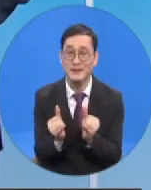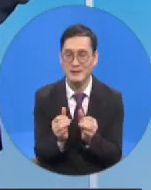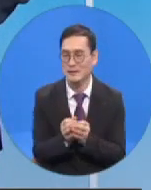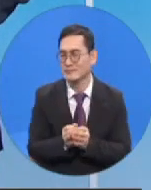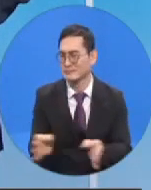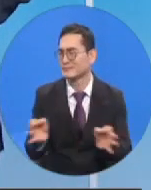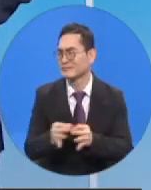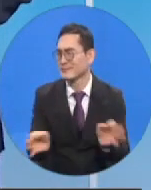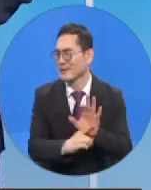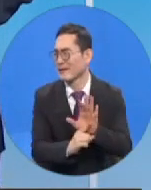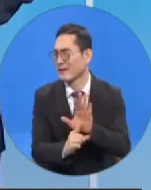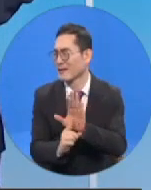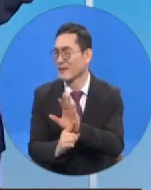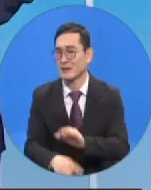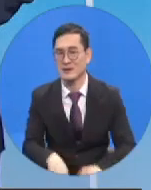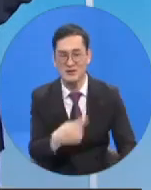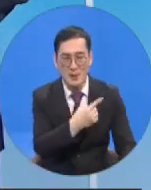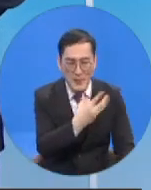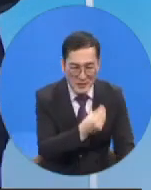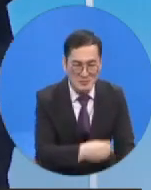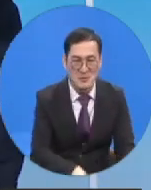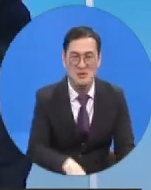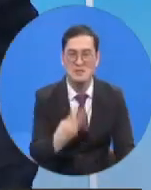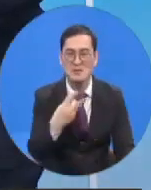어떤 공약을 했는지 살펴볼까요?